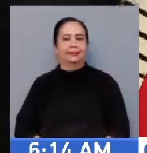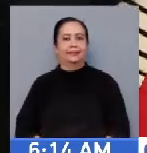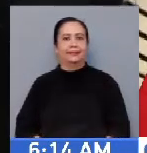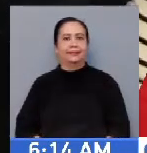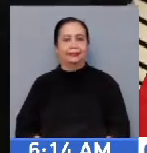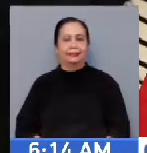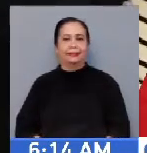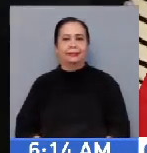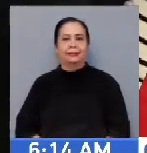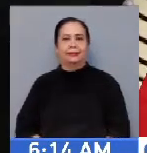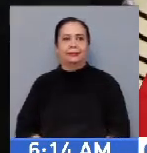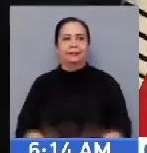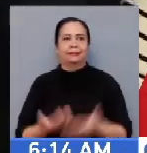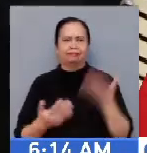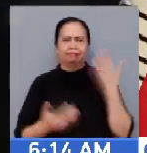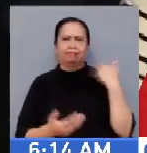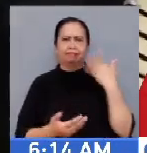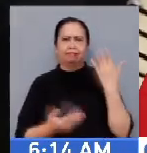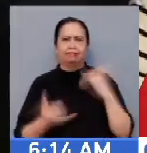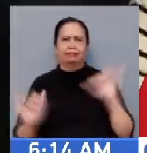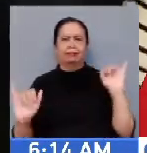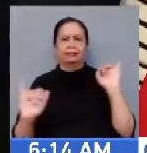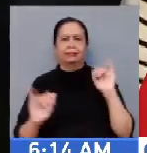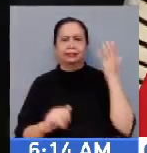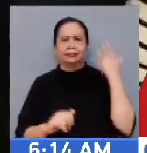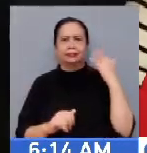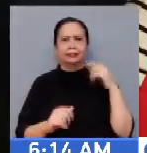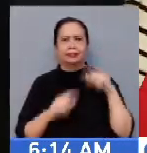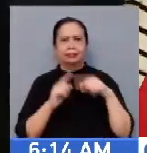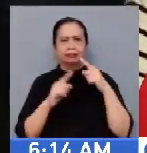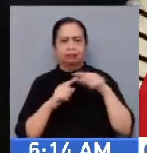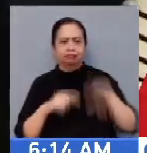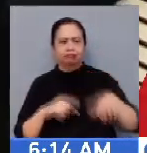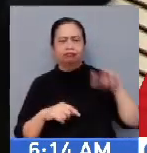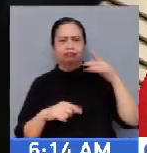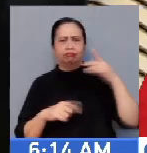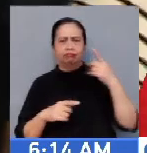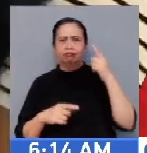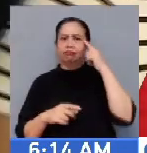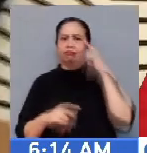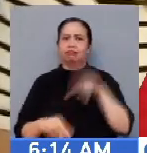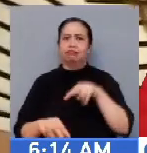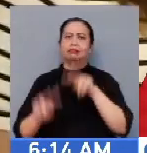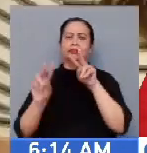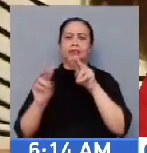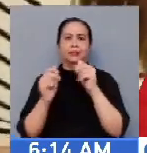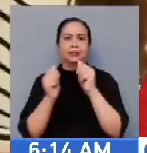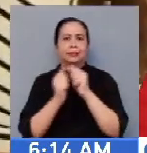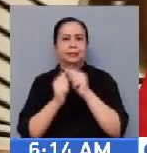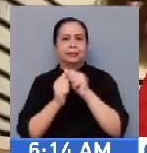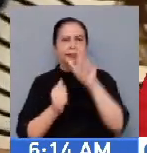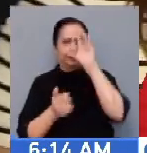Noon pa mula nung nagkaisip ako pati si yung kanyang asawa.